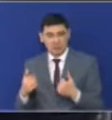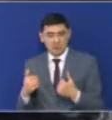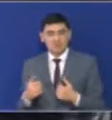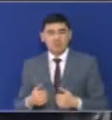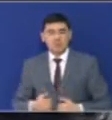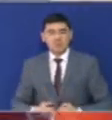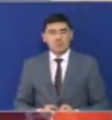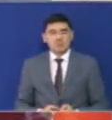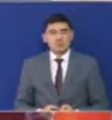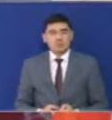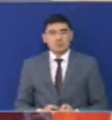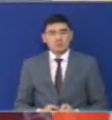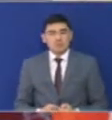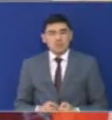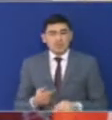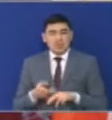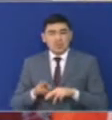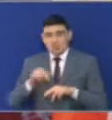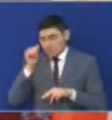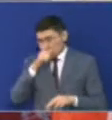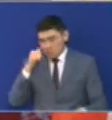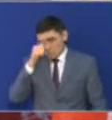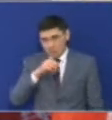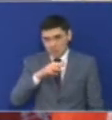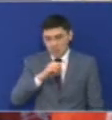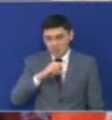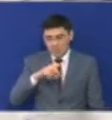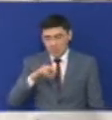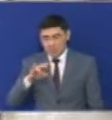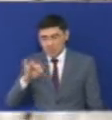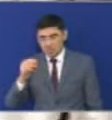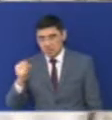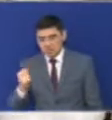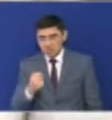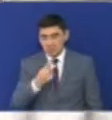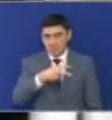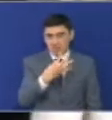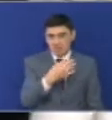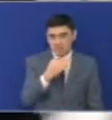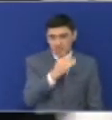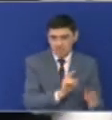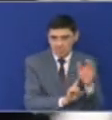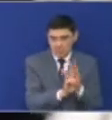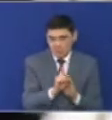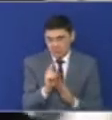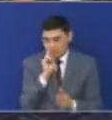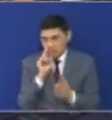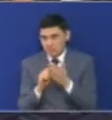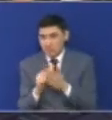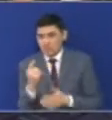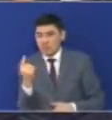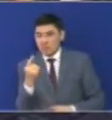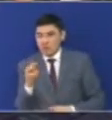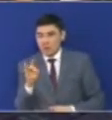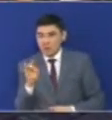праздником Масленицы. В этом году масленичная неделя началась 24 февраля и завершилась 1 марта, совпав с Днем